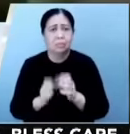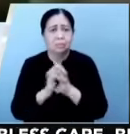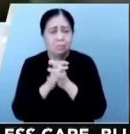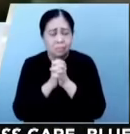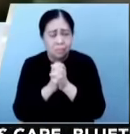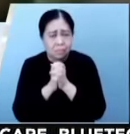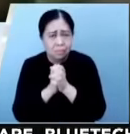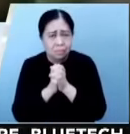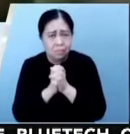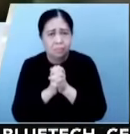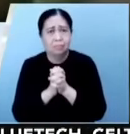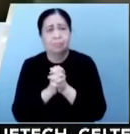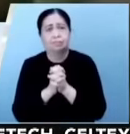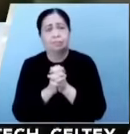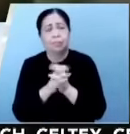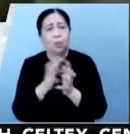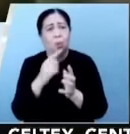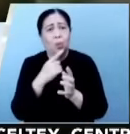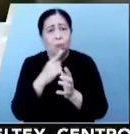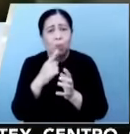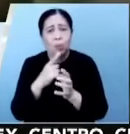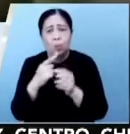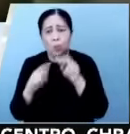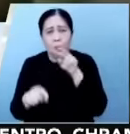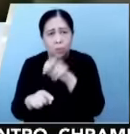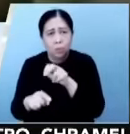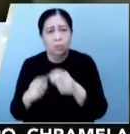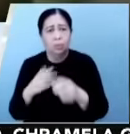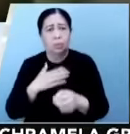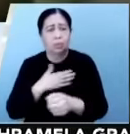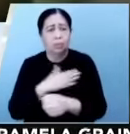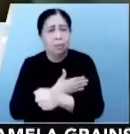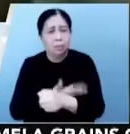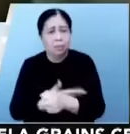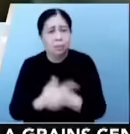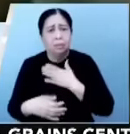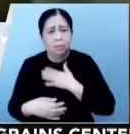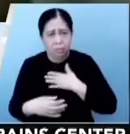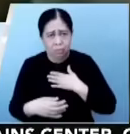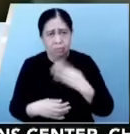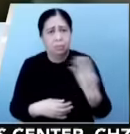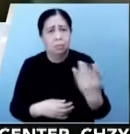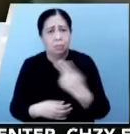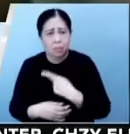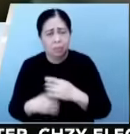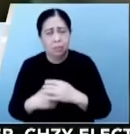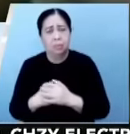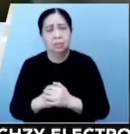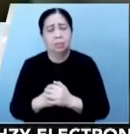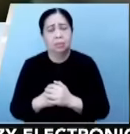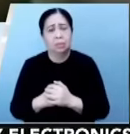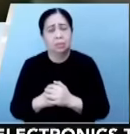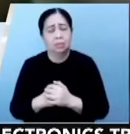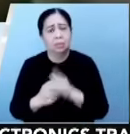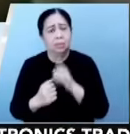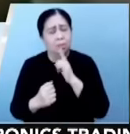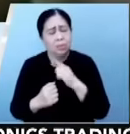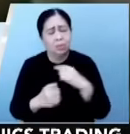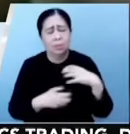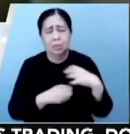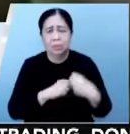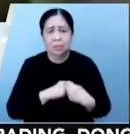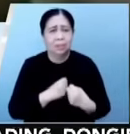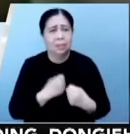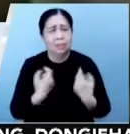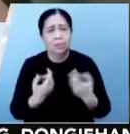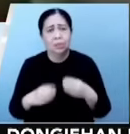po kung sino po makakita ng anak ko. Sana ibalik po. Kasi po masakit po na mawala